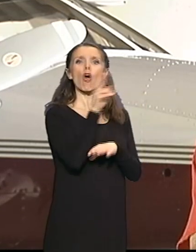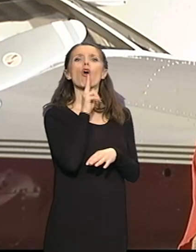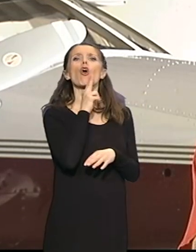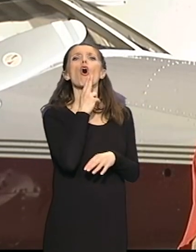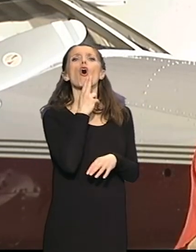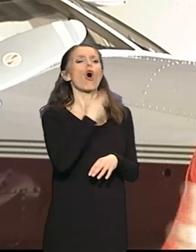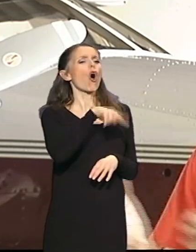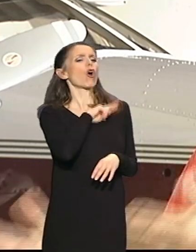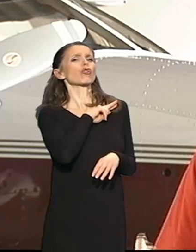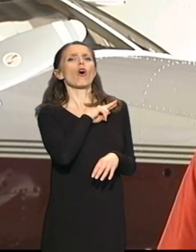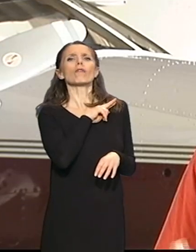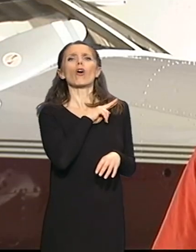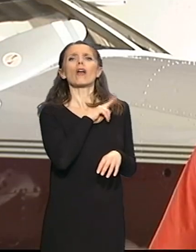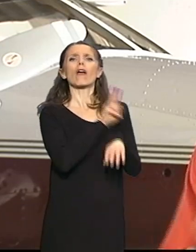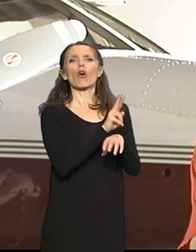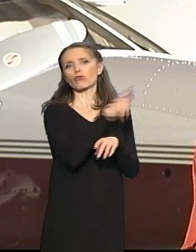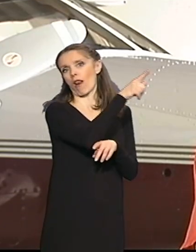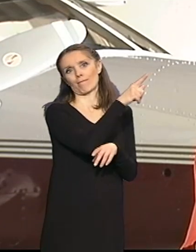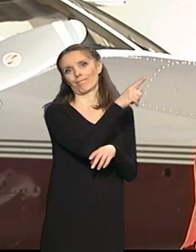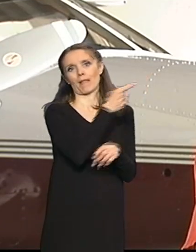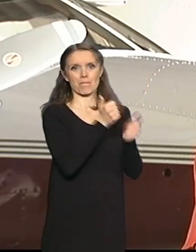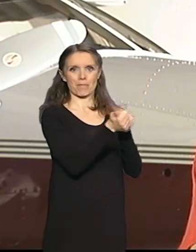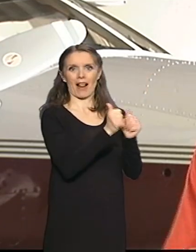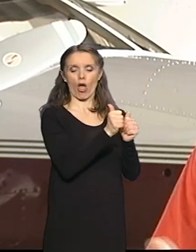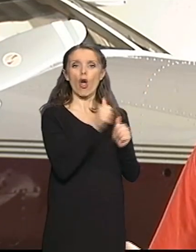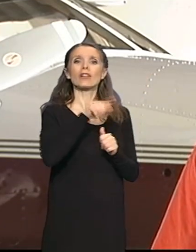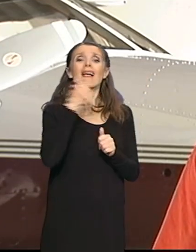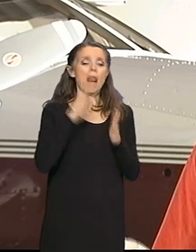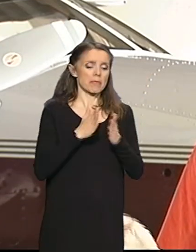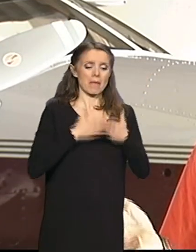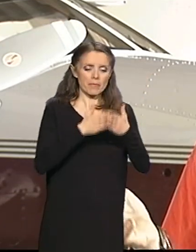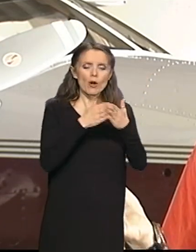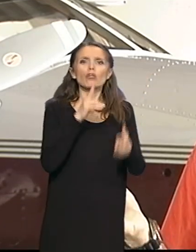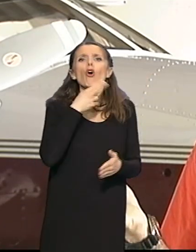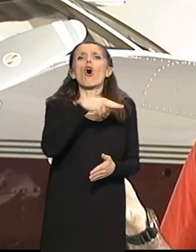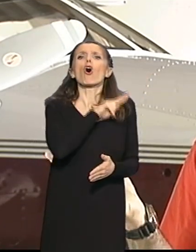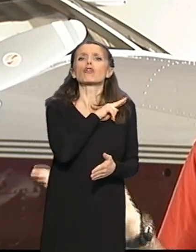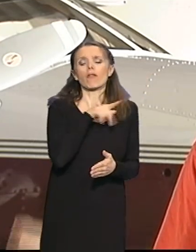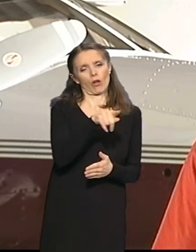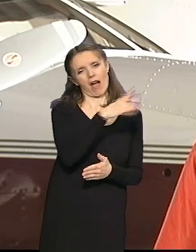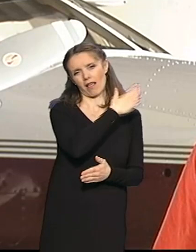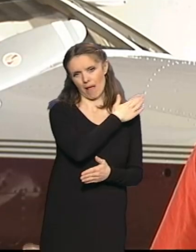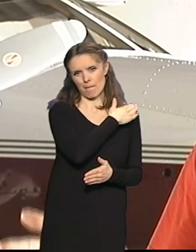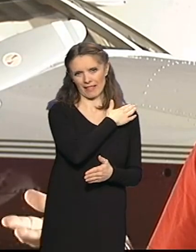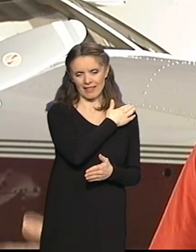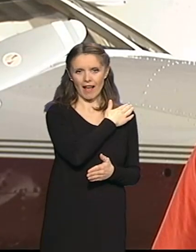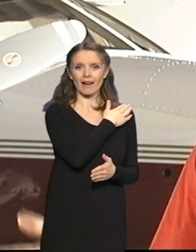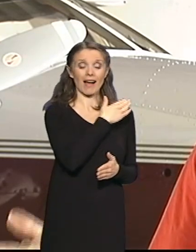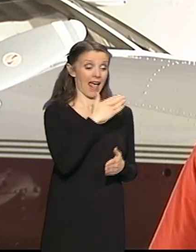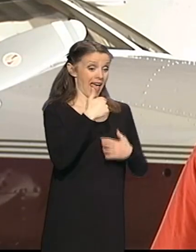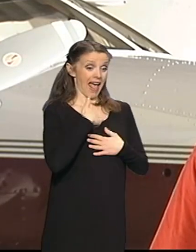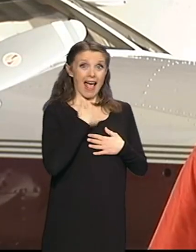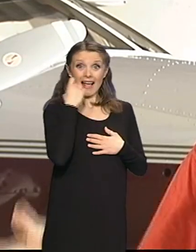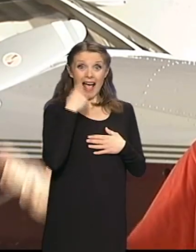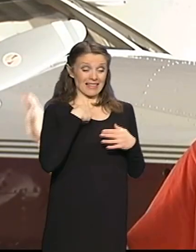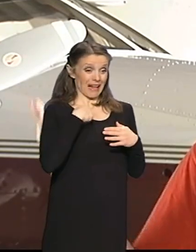kontrolom pilota. Ako si u brodu, kapetan odgovara za tebe. Kad sam se prizemio na severni